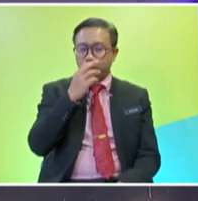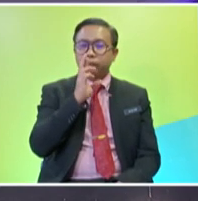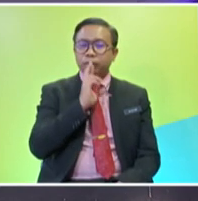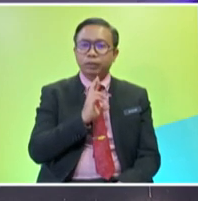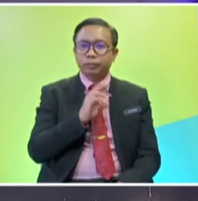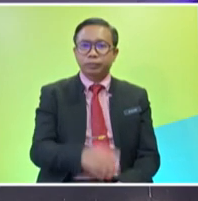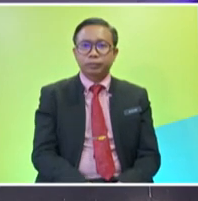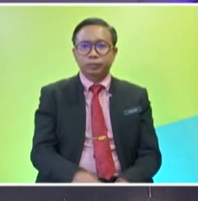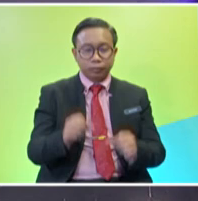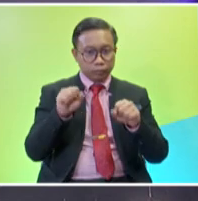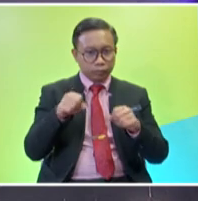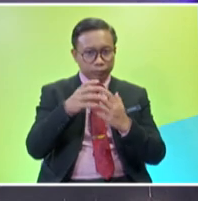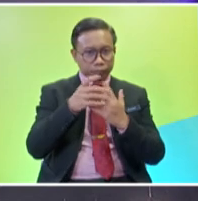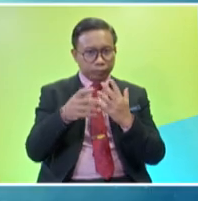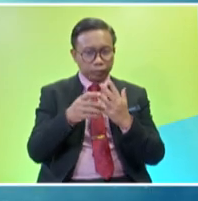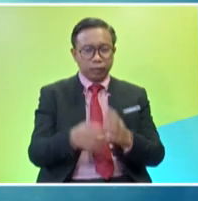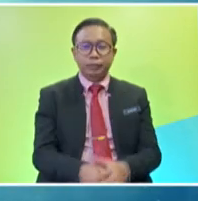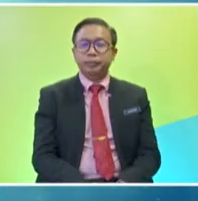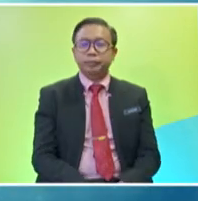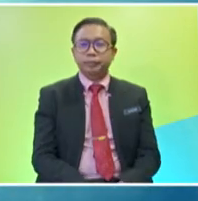Adam pilih hewan juga